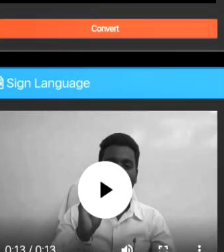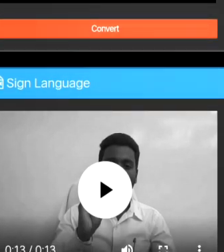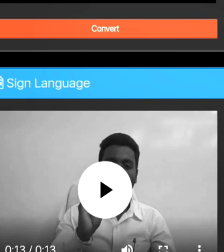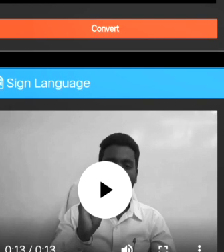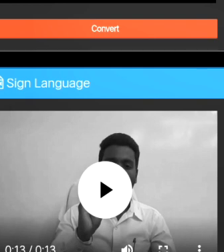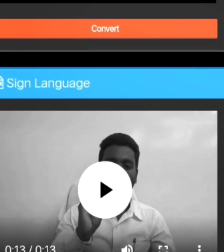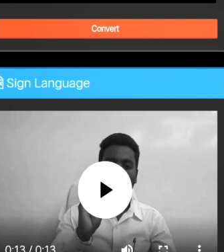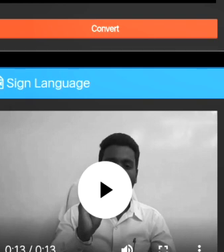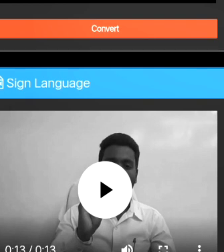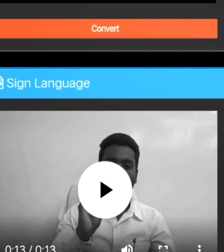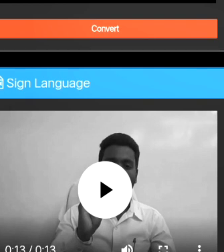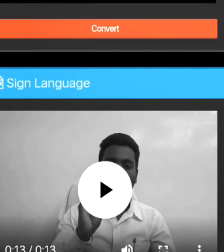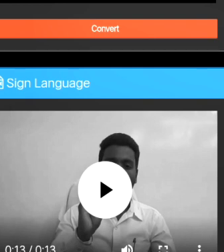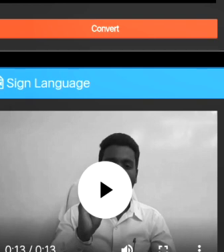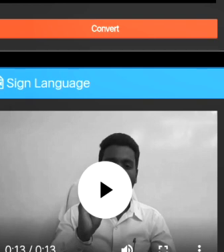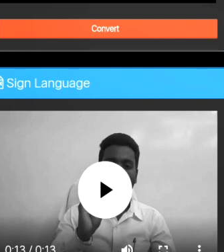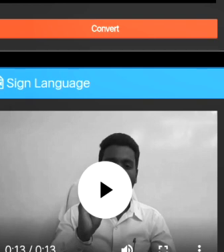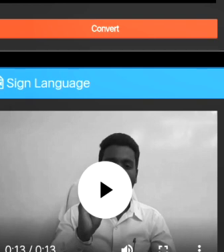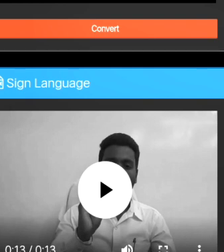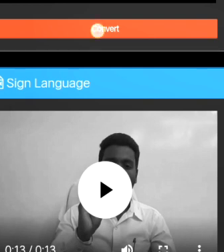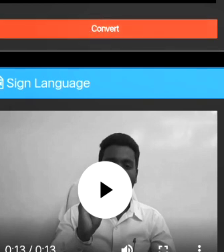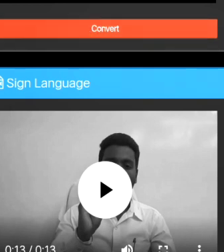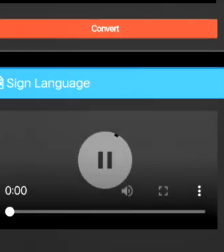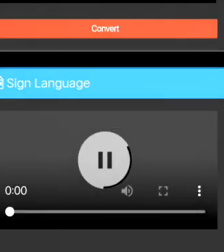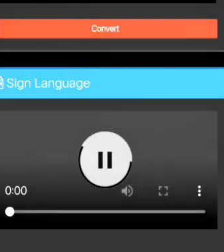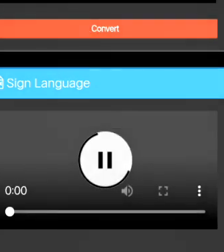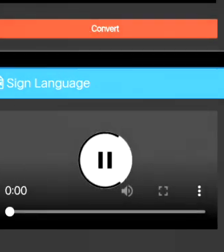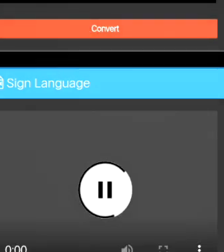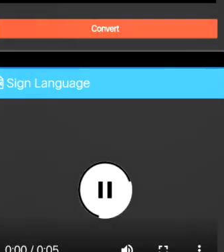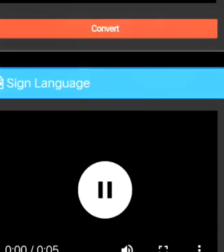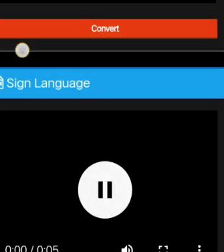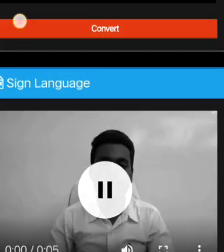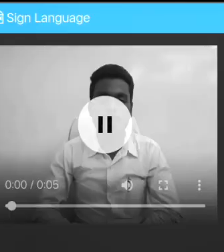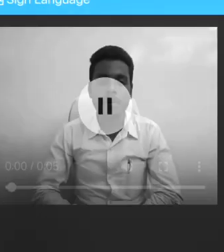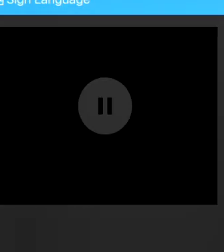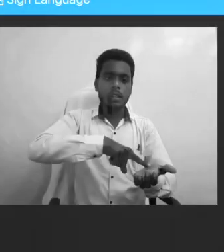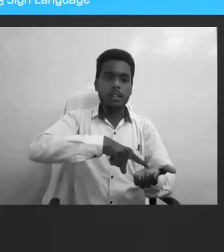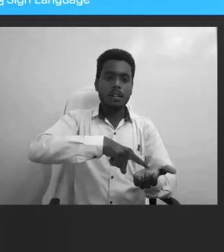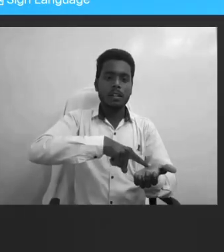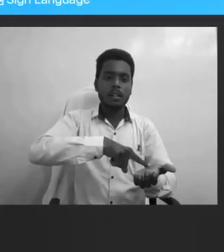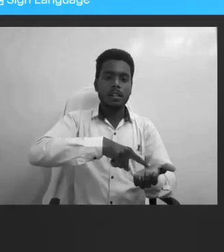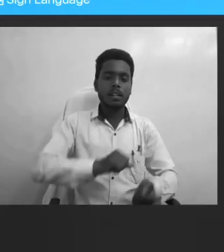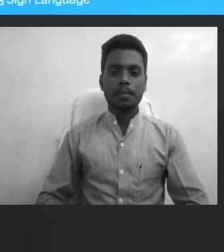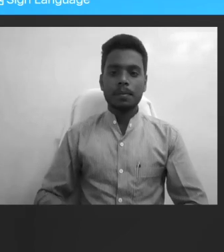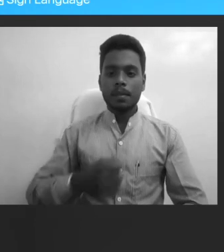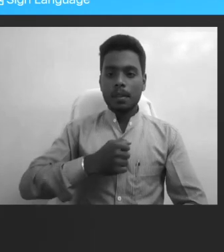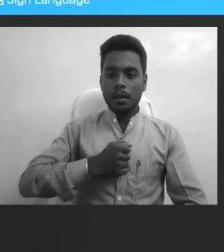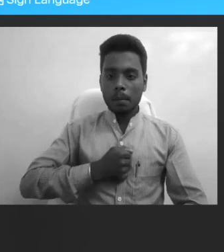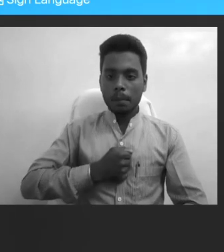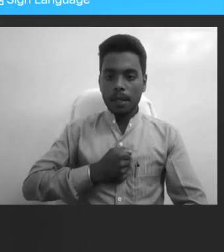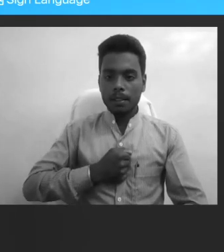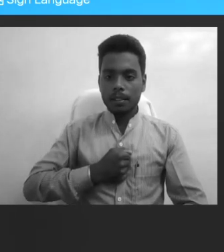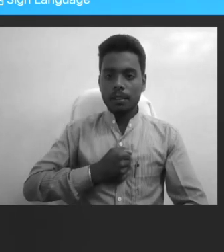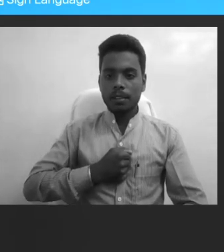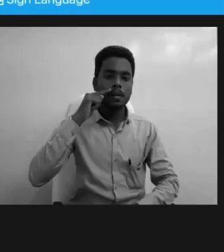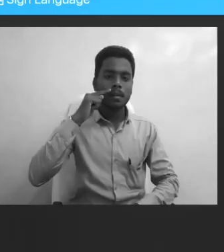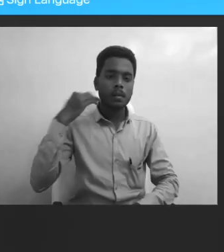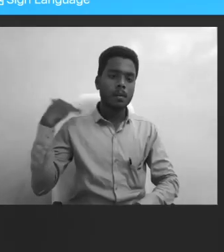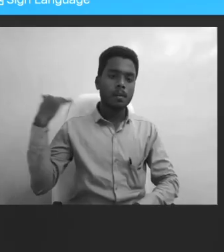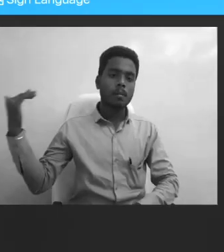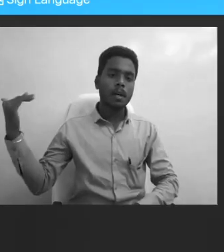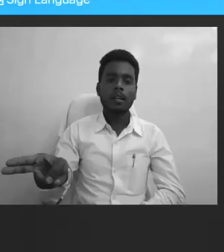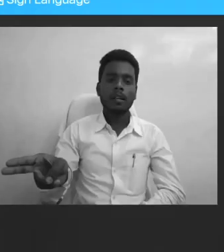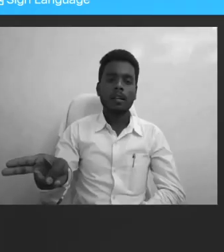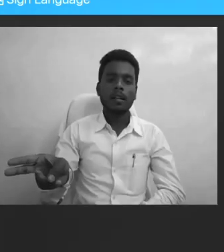पे प्रोसेसिंग हो रहा है, यह मेरा भाई है। तो ये बताएगा यह मेरा भाई का इशारा किस प्रकार से किया जा रहा है।